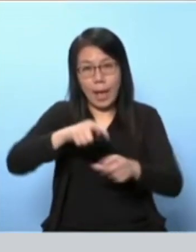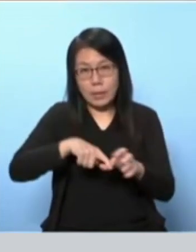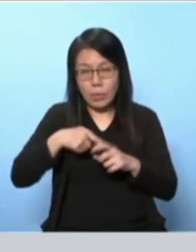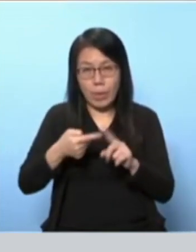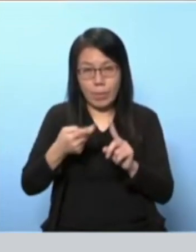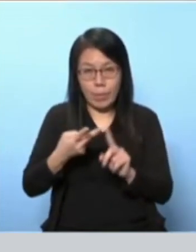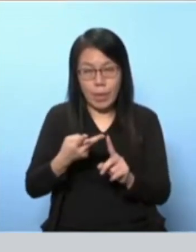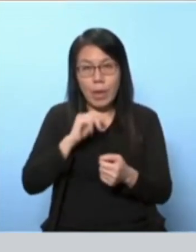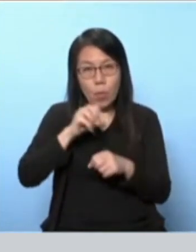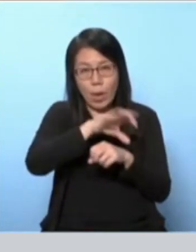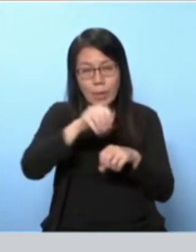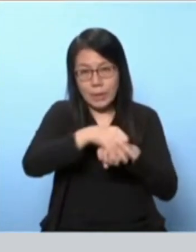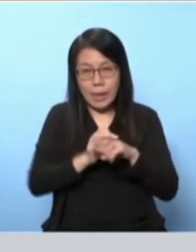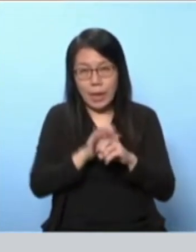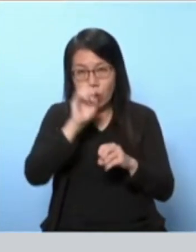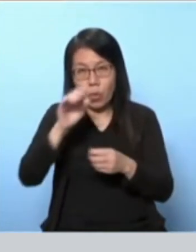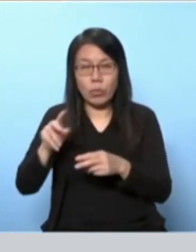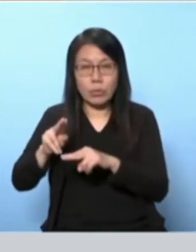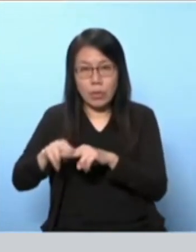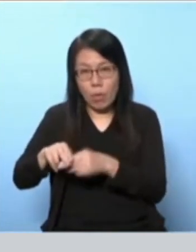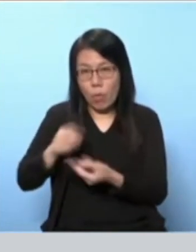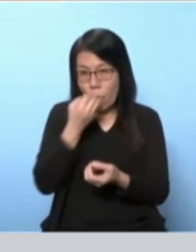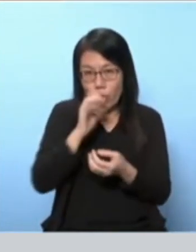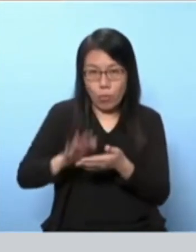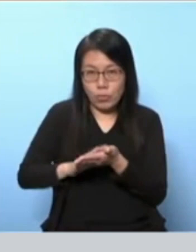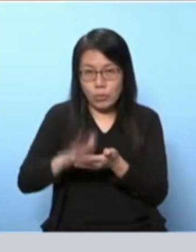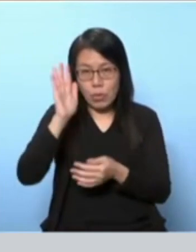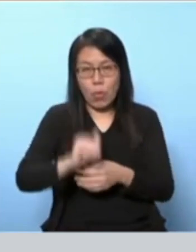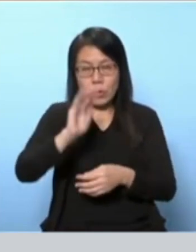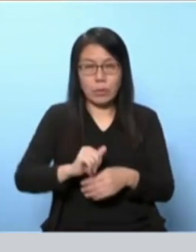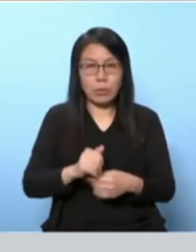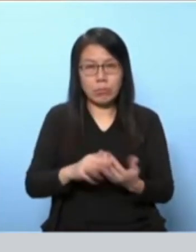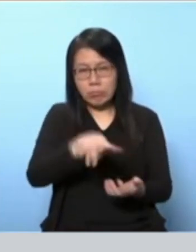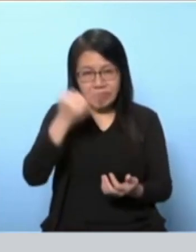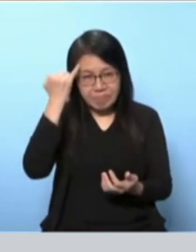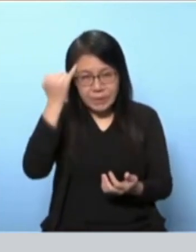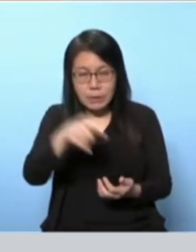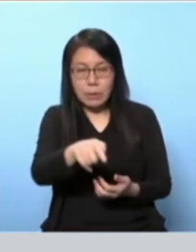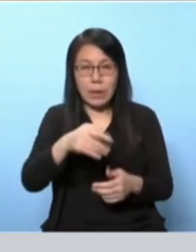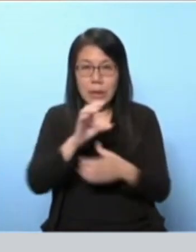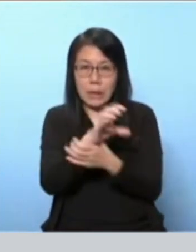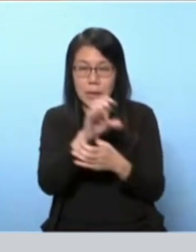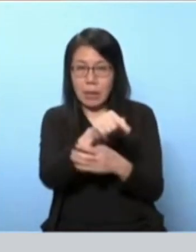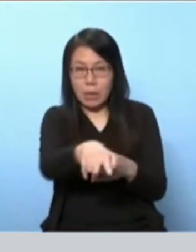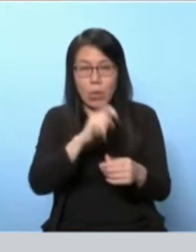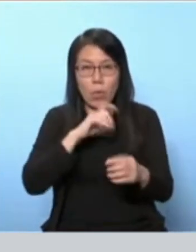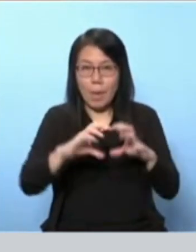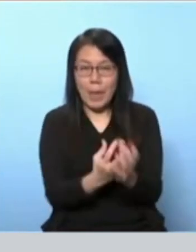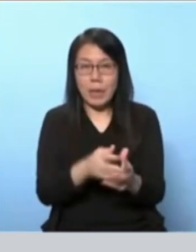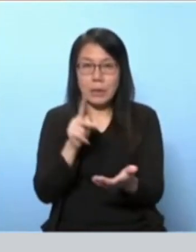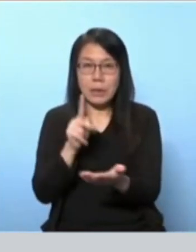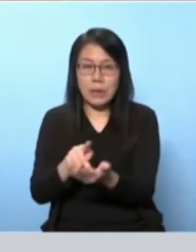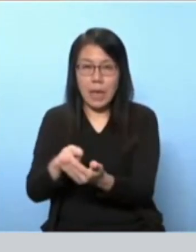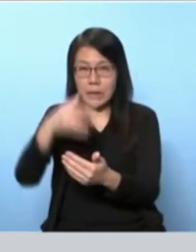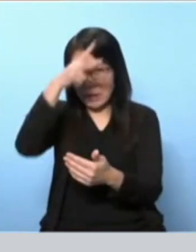同時咧向世界係説好中國香港故事。大家可能未必知道，而家其實電影業界咧要租用